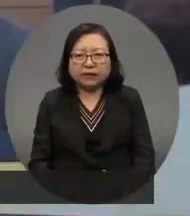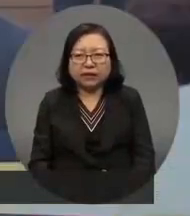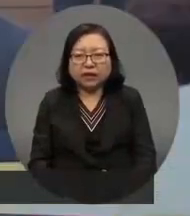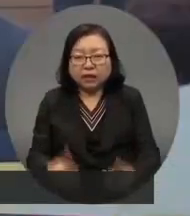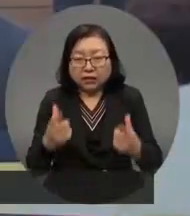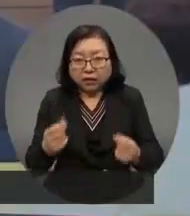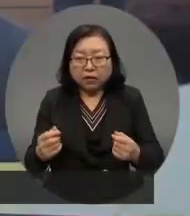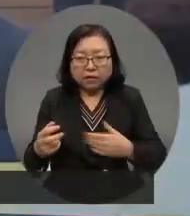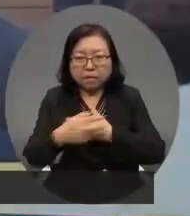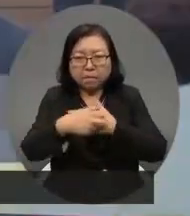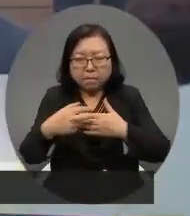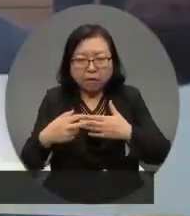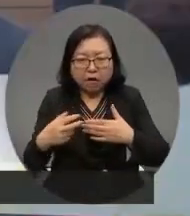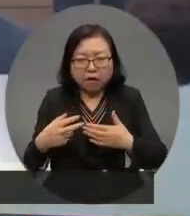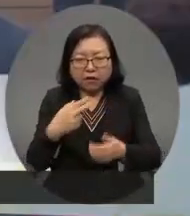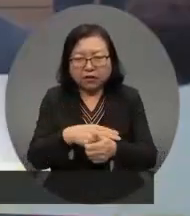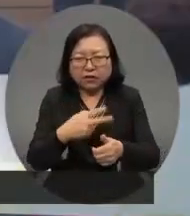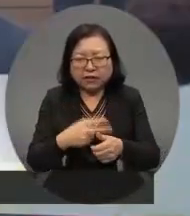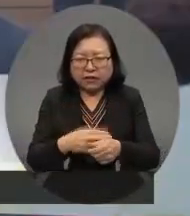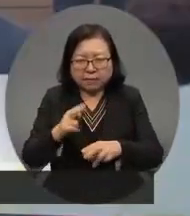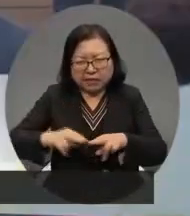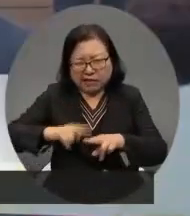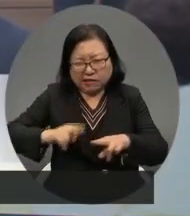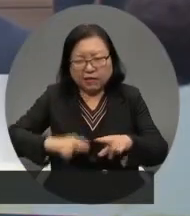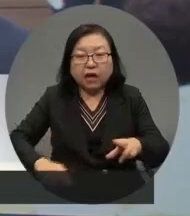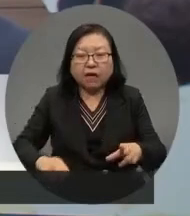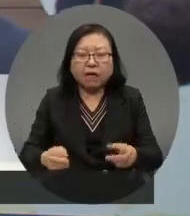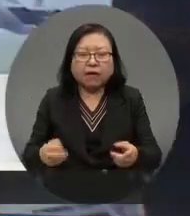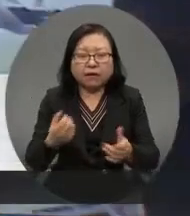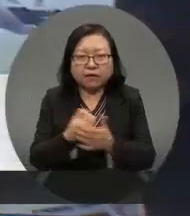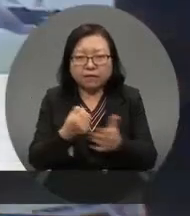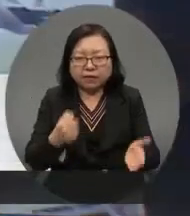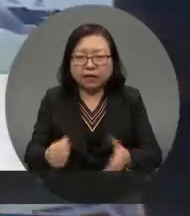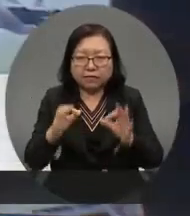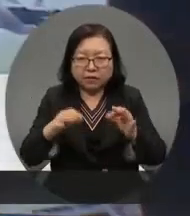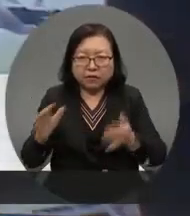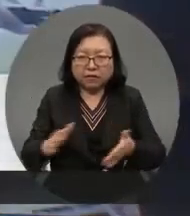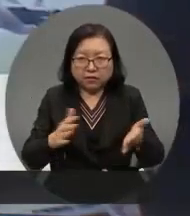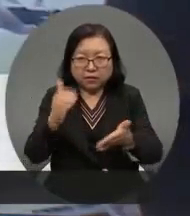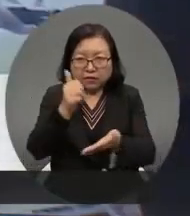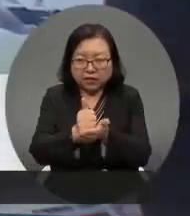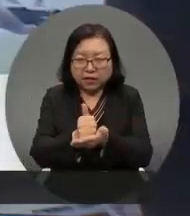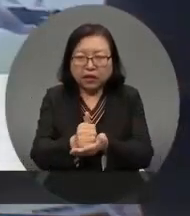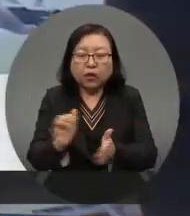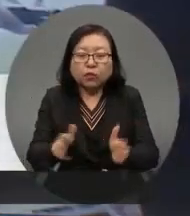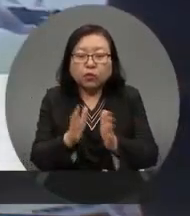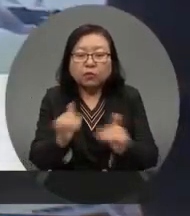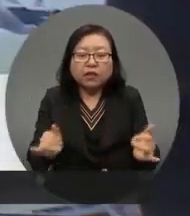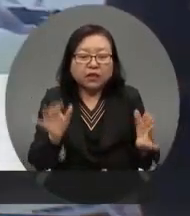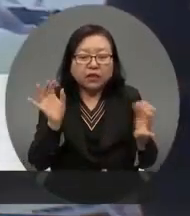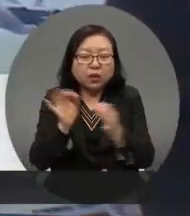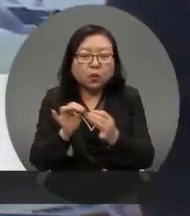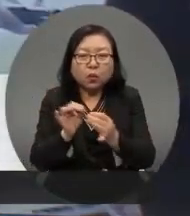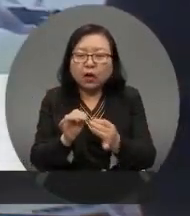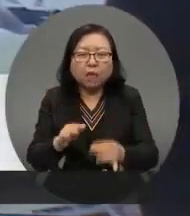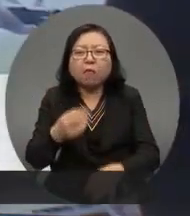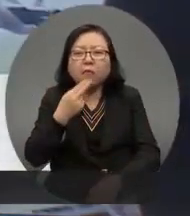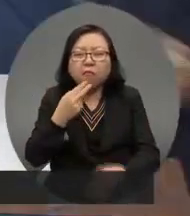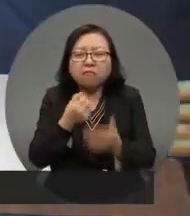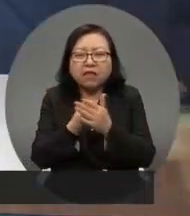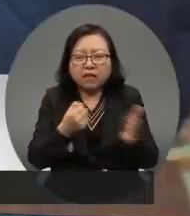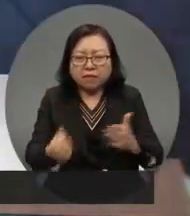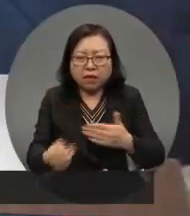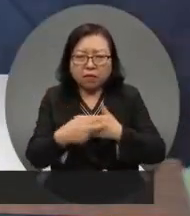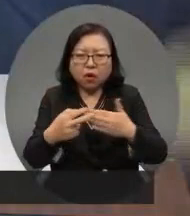이런 의사 집단 행동과 관련해 김영환 충북지사는 도민들이 전혀 공감하지 못하고 있으니 병원으로